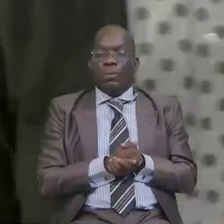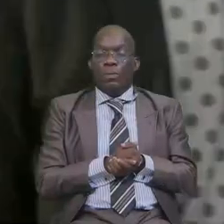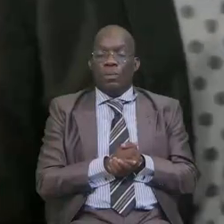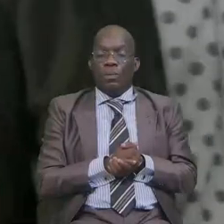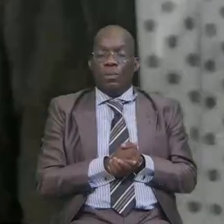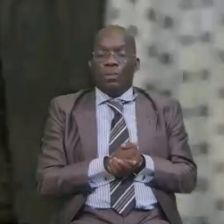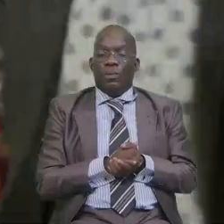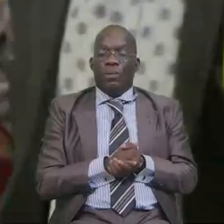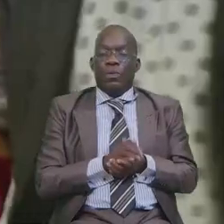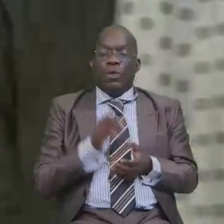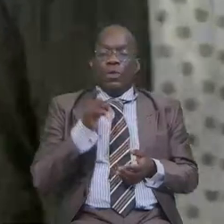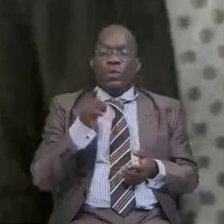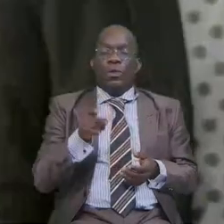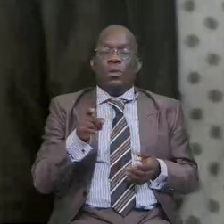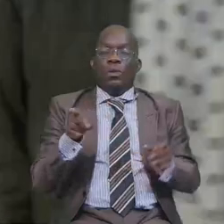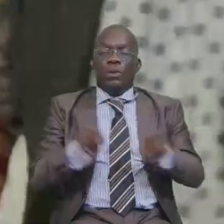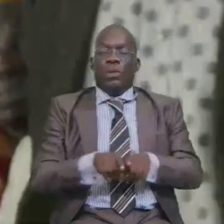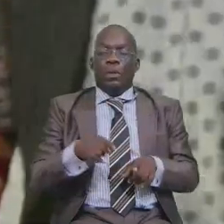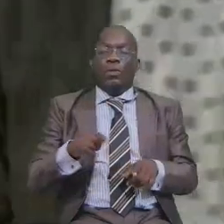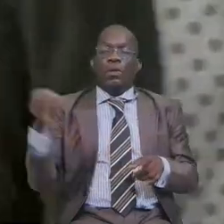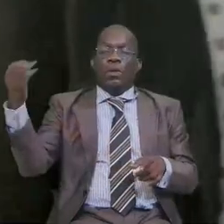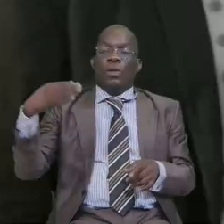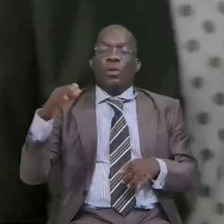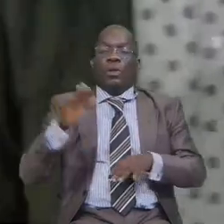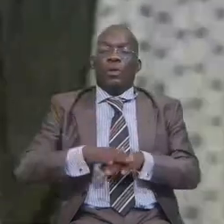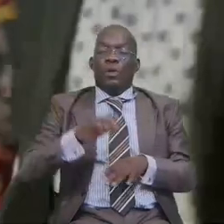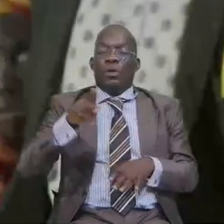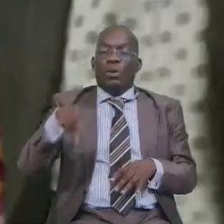La même grâce que l'apôtre Paul avait,